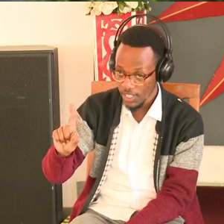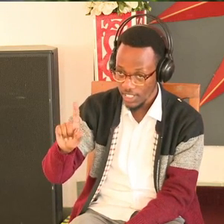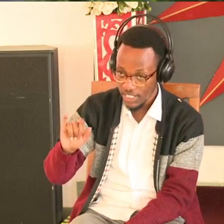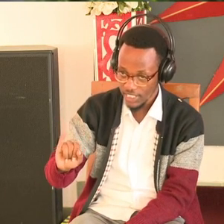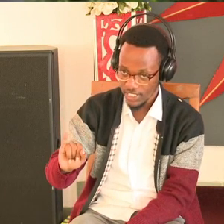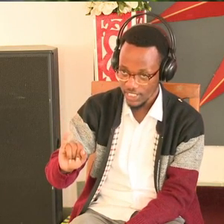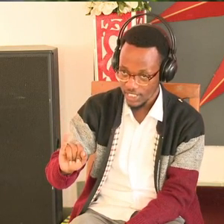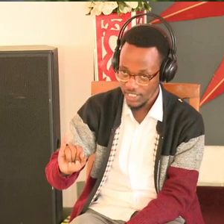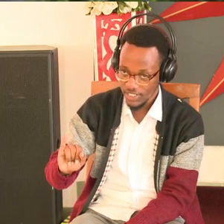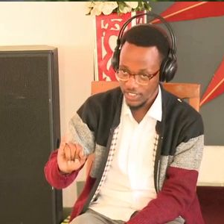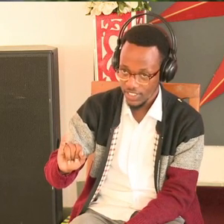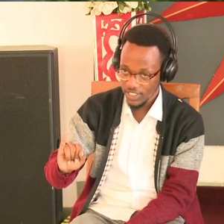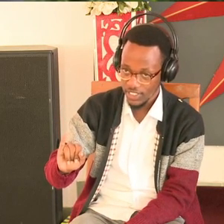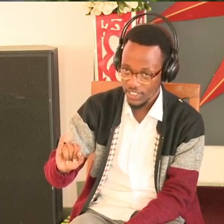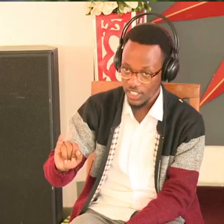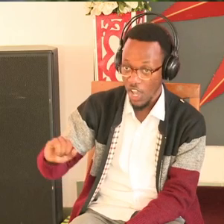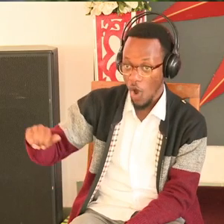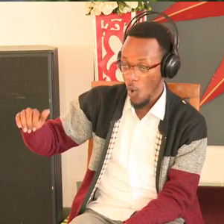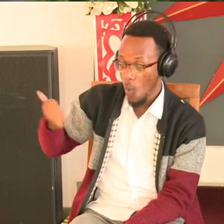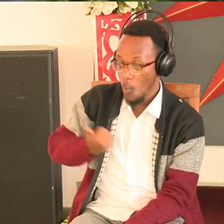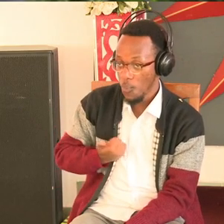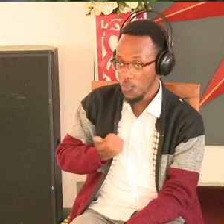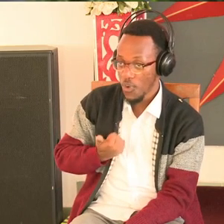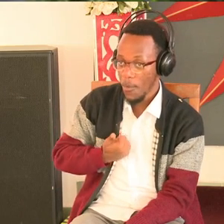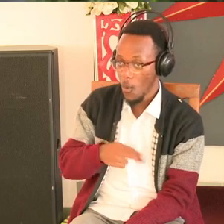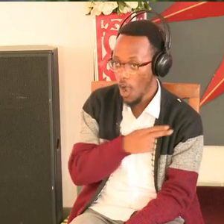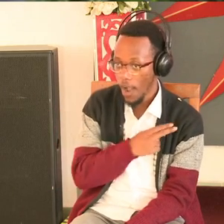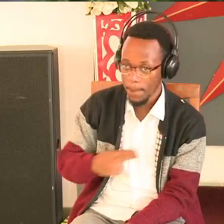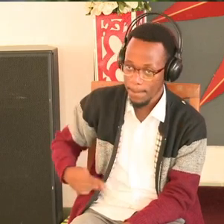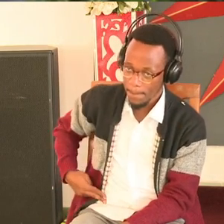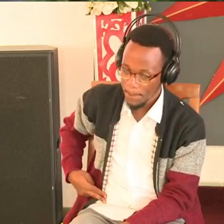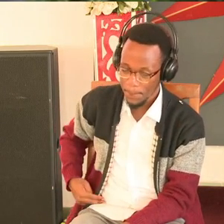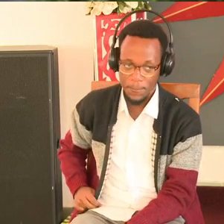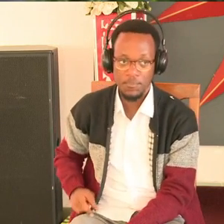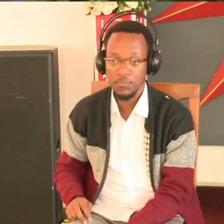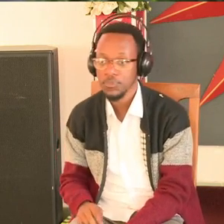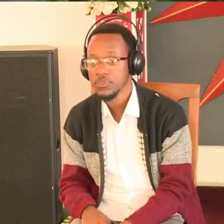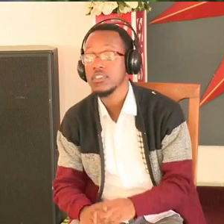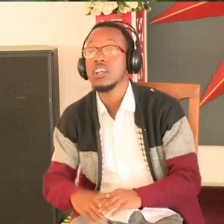gose umwanzi yabibye imbuto ye kandi Pahuro nawe